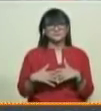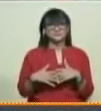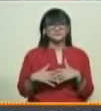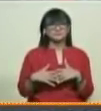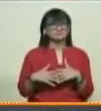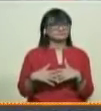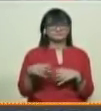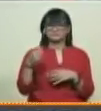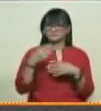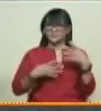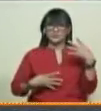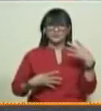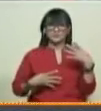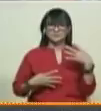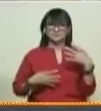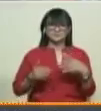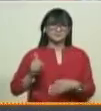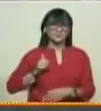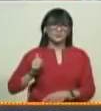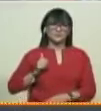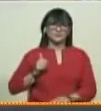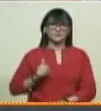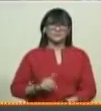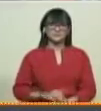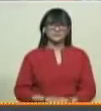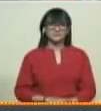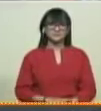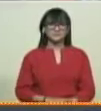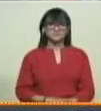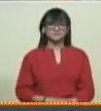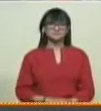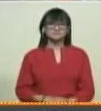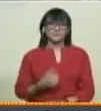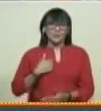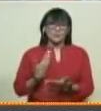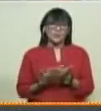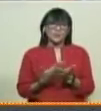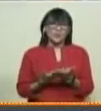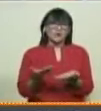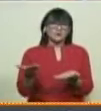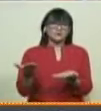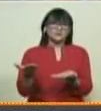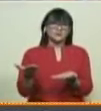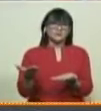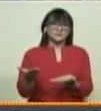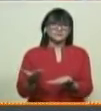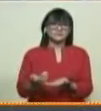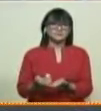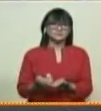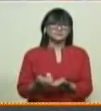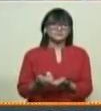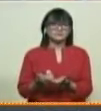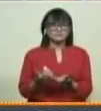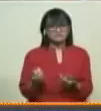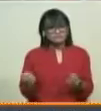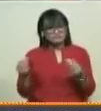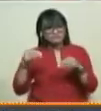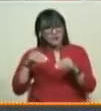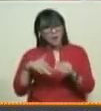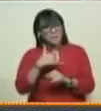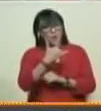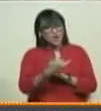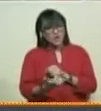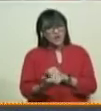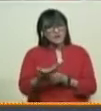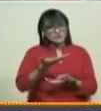motorlar, etcétera. Ve benzerleri. Yo les propongo, presidente, hagamos un proyecto de cooperación que sea